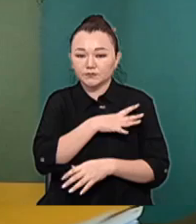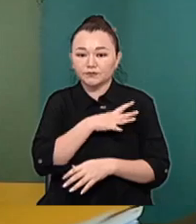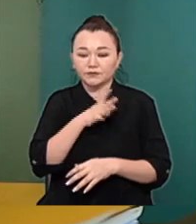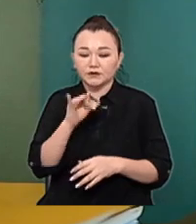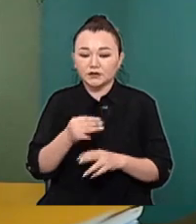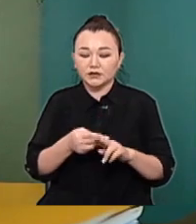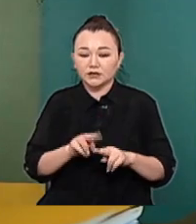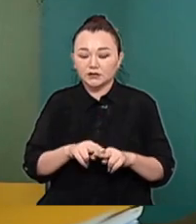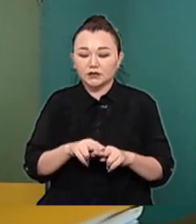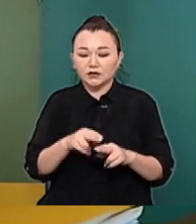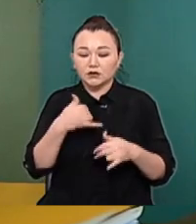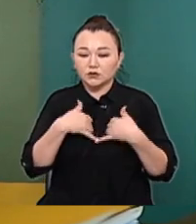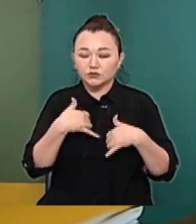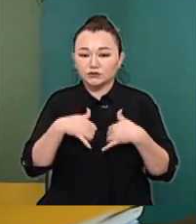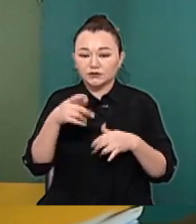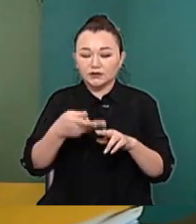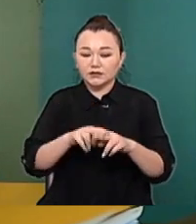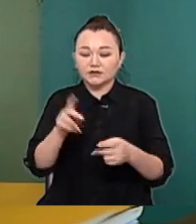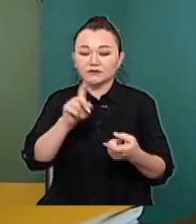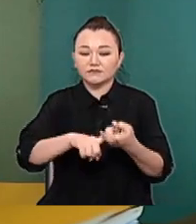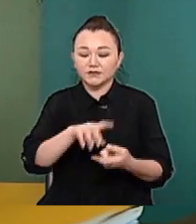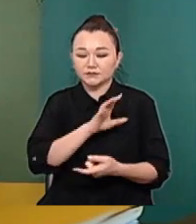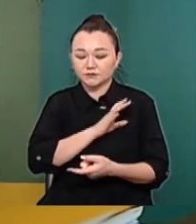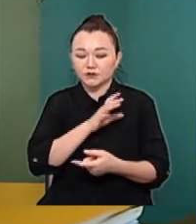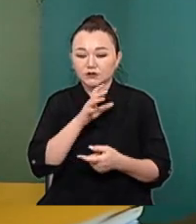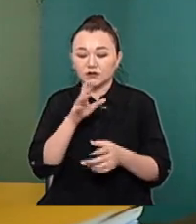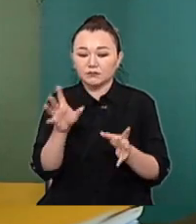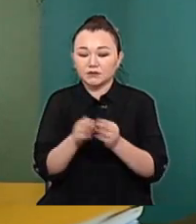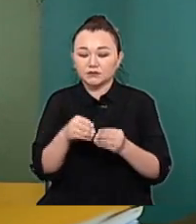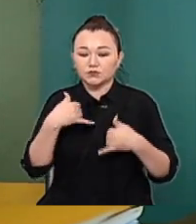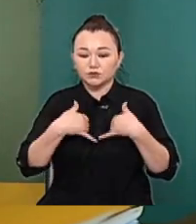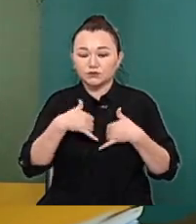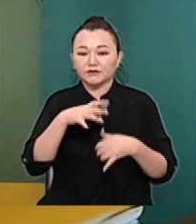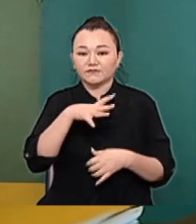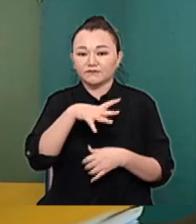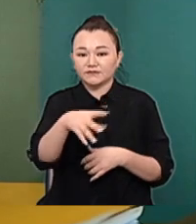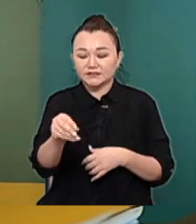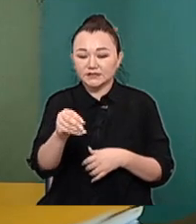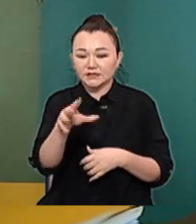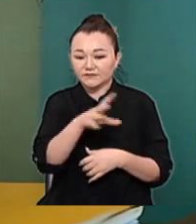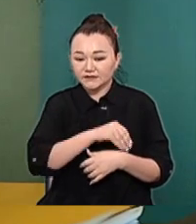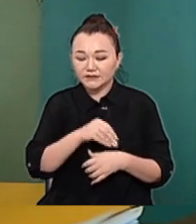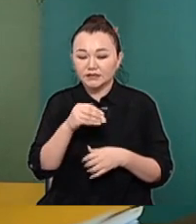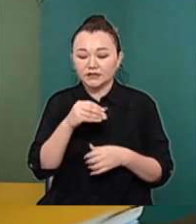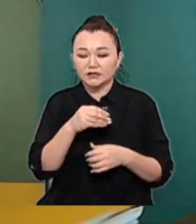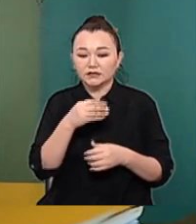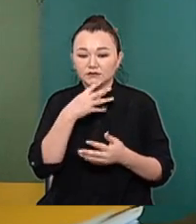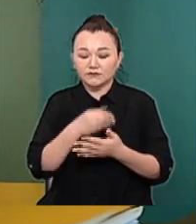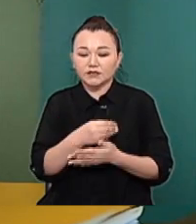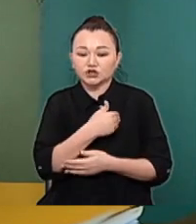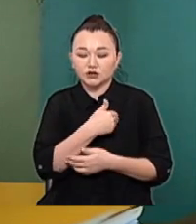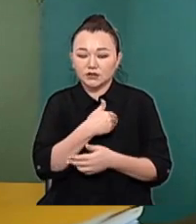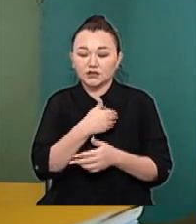және сол мұғаліммен контакты болған сол жердегі мұғалімдердің барлығы өз